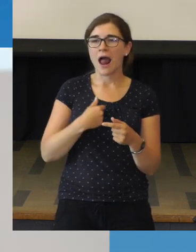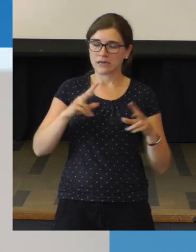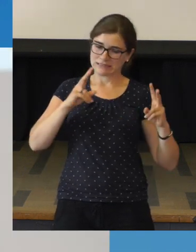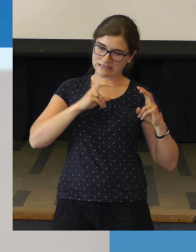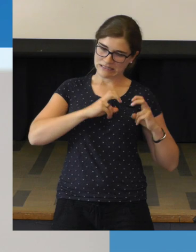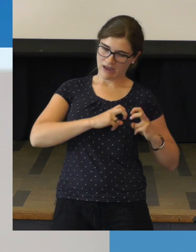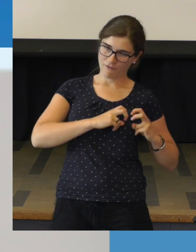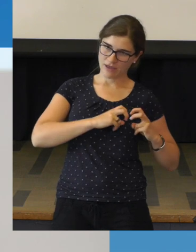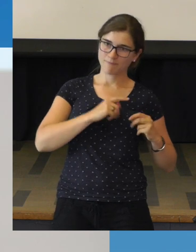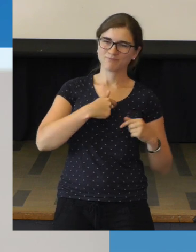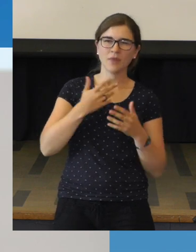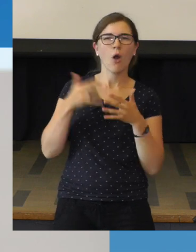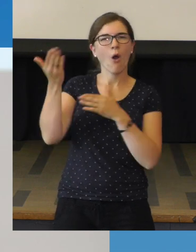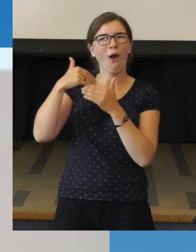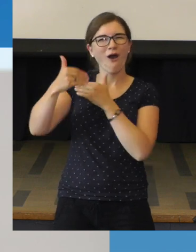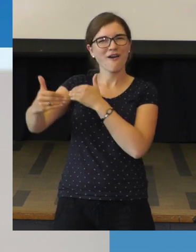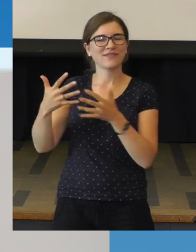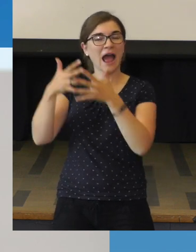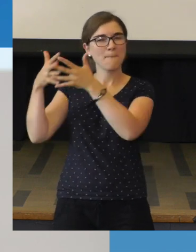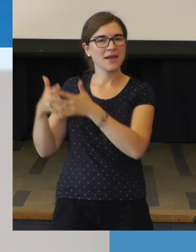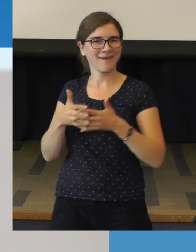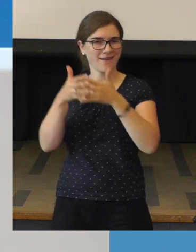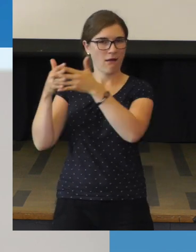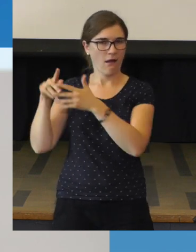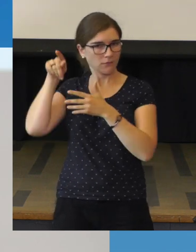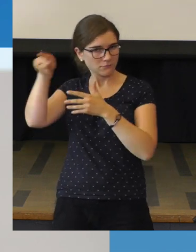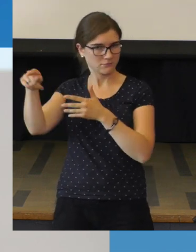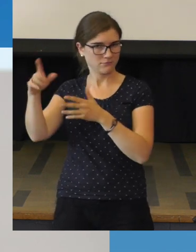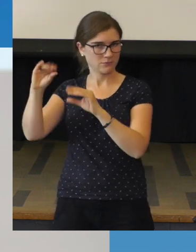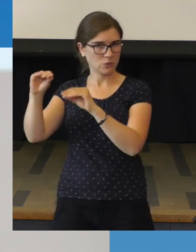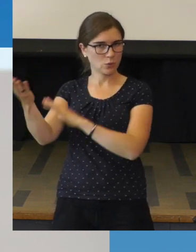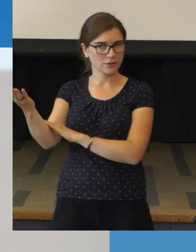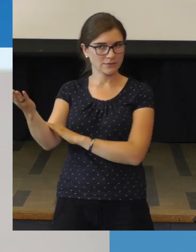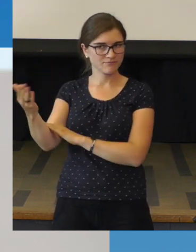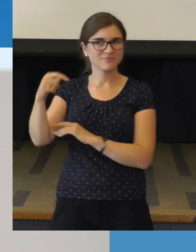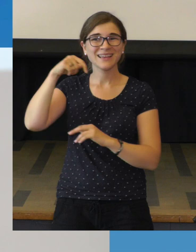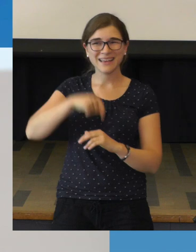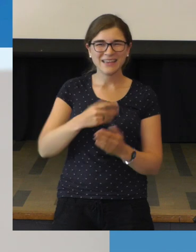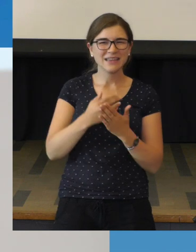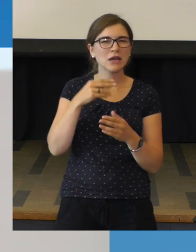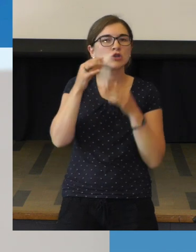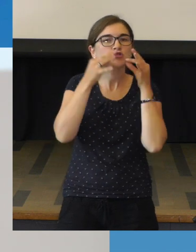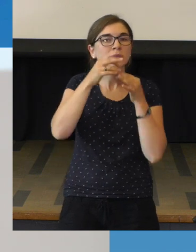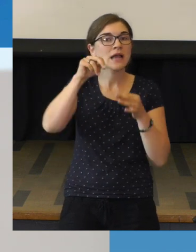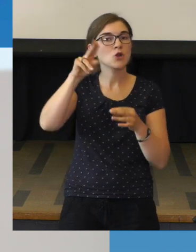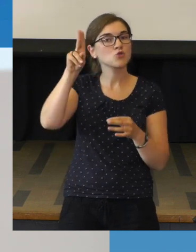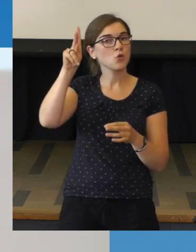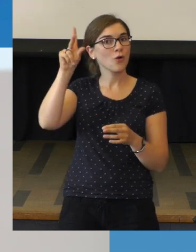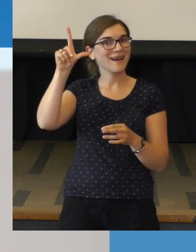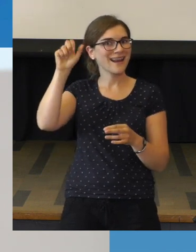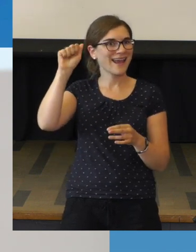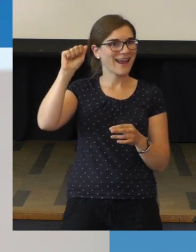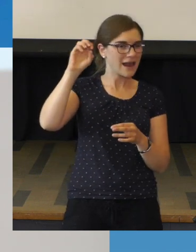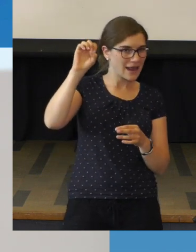Amerika verbreitete Methode, weil das dort die Kardiologen auch selber anwenden dürfen. Hier müssen das Nuklearmediziner machen, die es sehr viel seltener